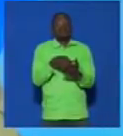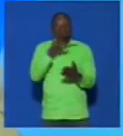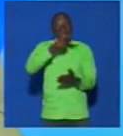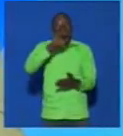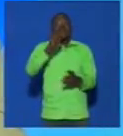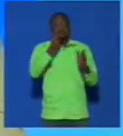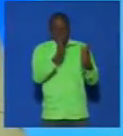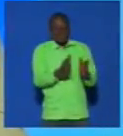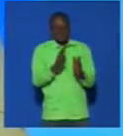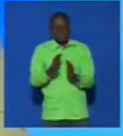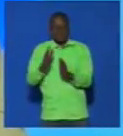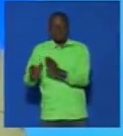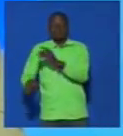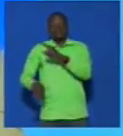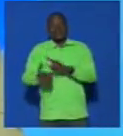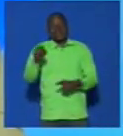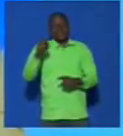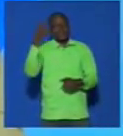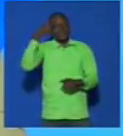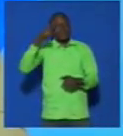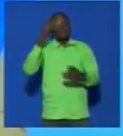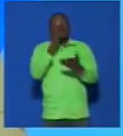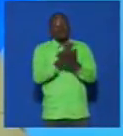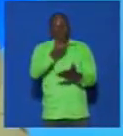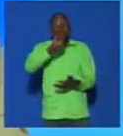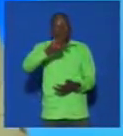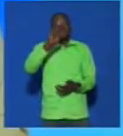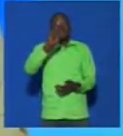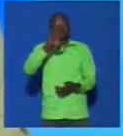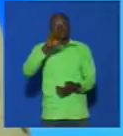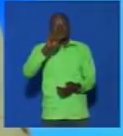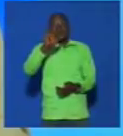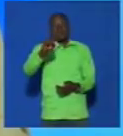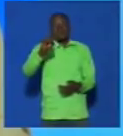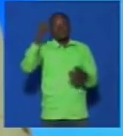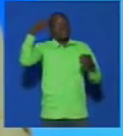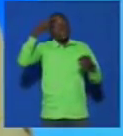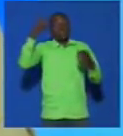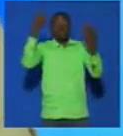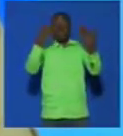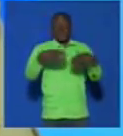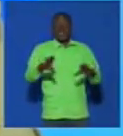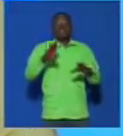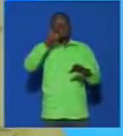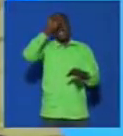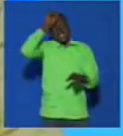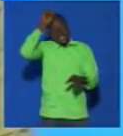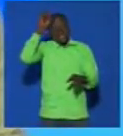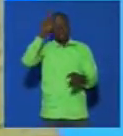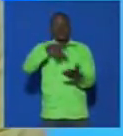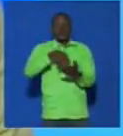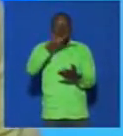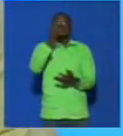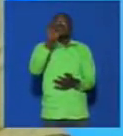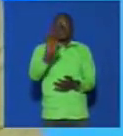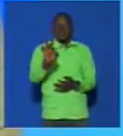préparé ce match en faisant un stage bloqué au maroc la mauritanie et déjà dans la perspective d egypte 2010 est de la mauritanie prend